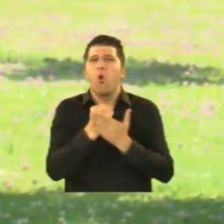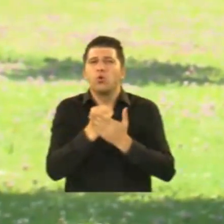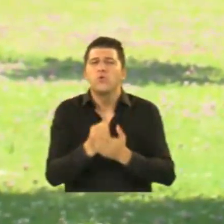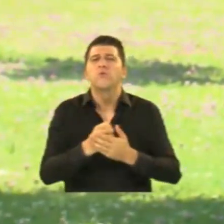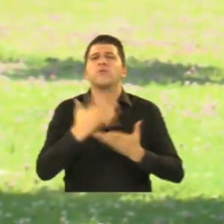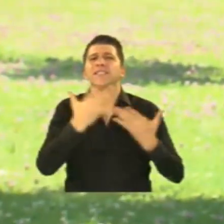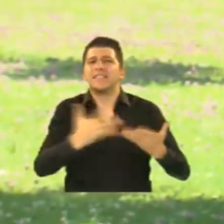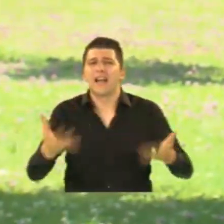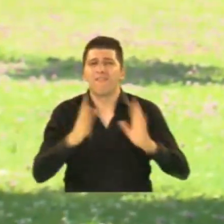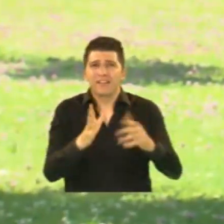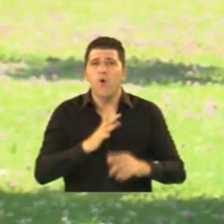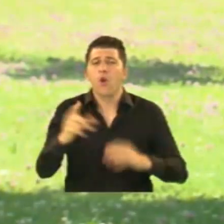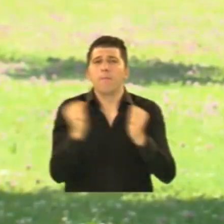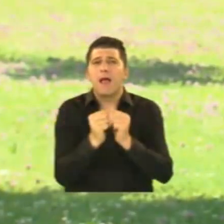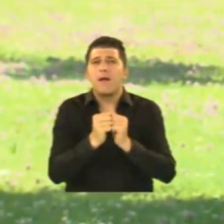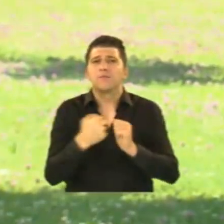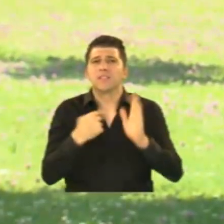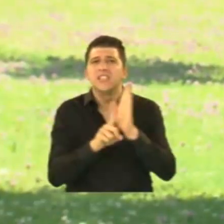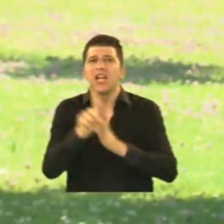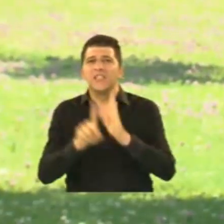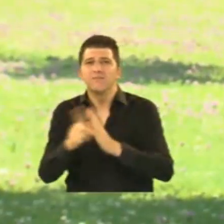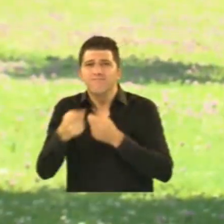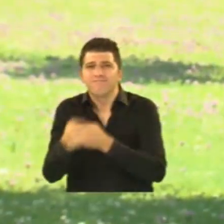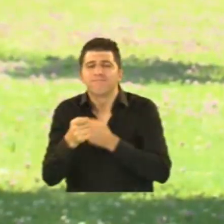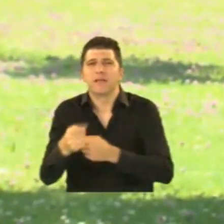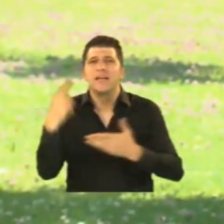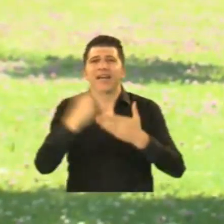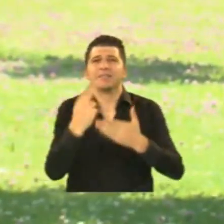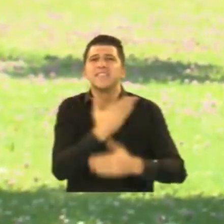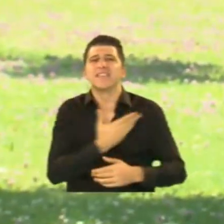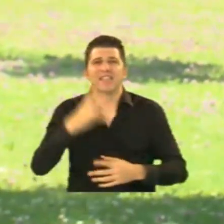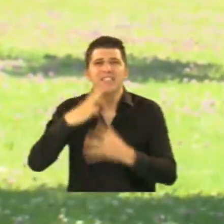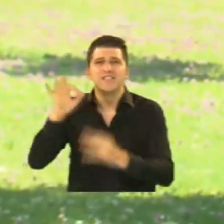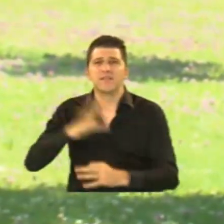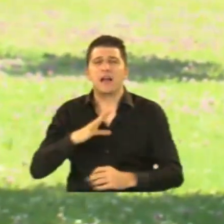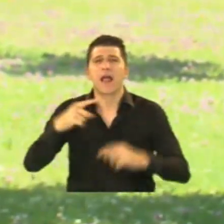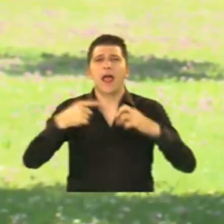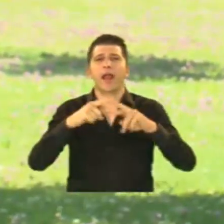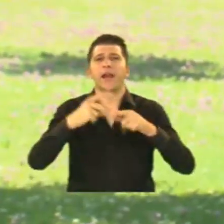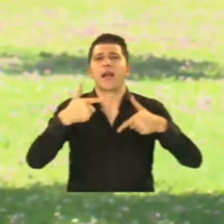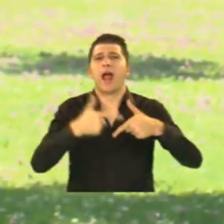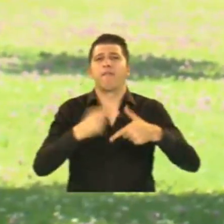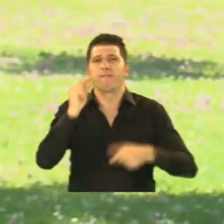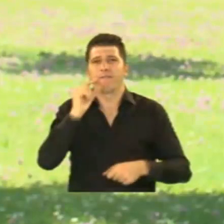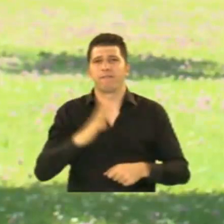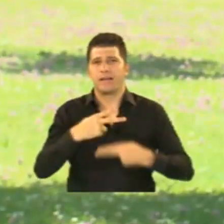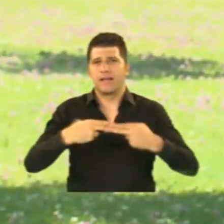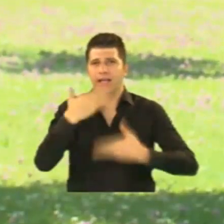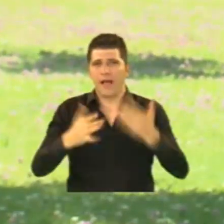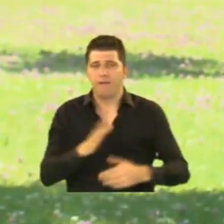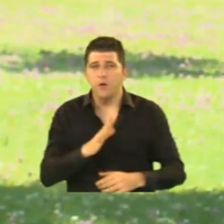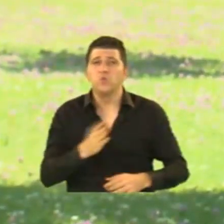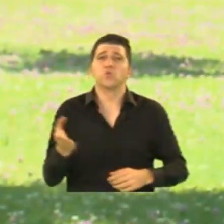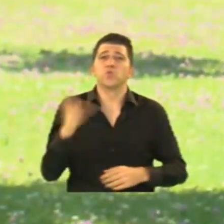nice sergiler, onunla yetişmiş nice resim tutkunları. Raif Gökkuş'un hikayesi gelecek. Ve